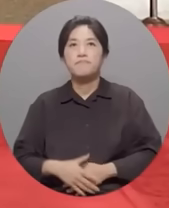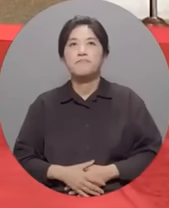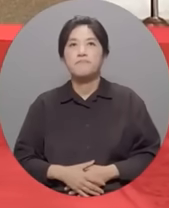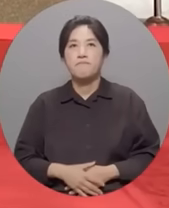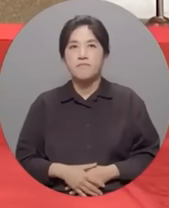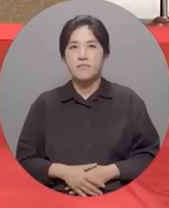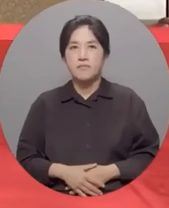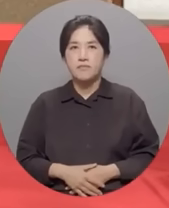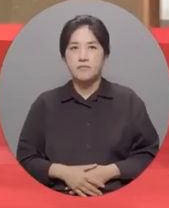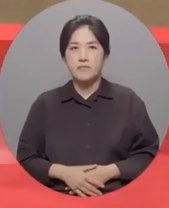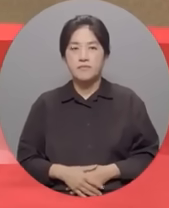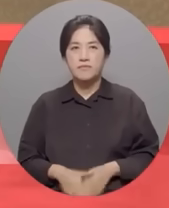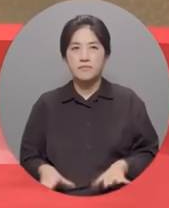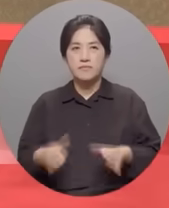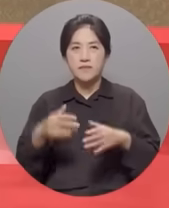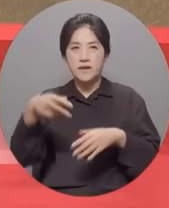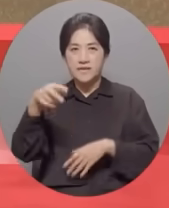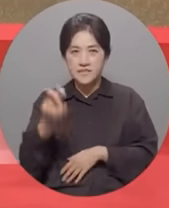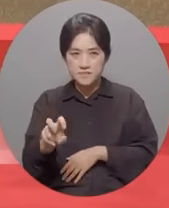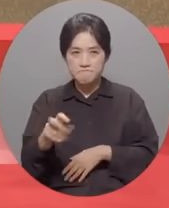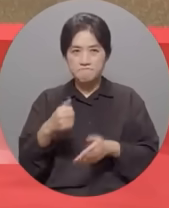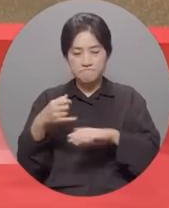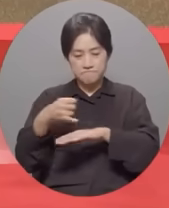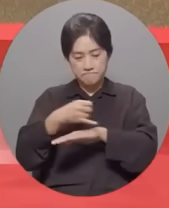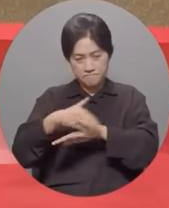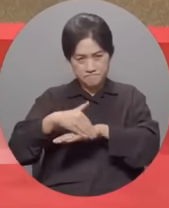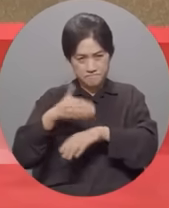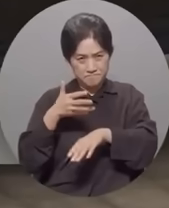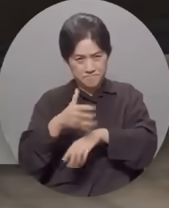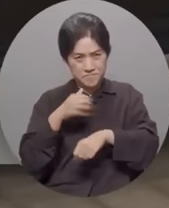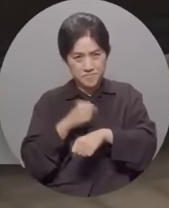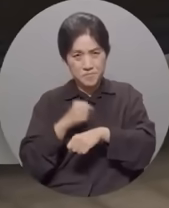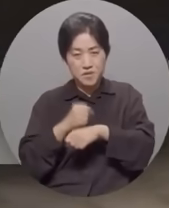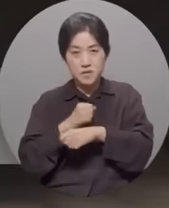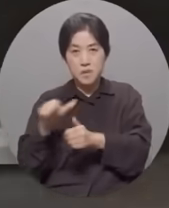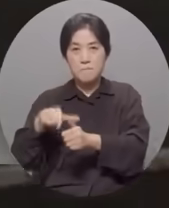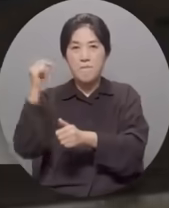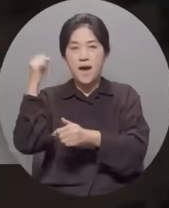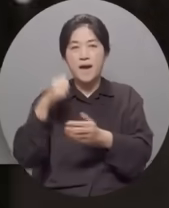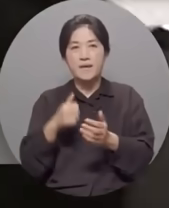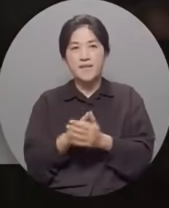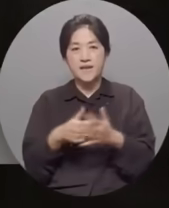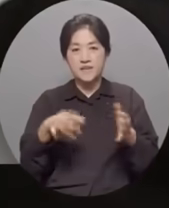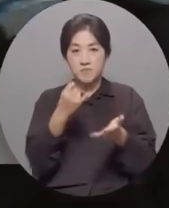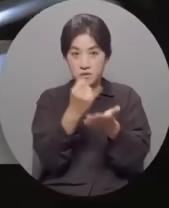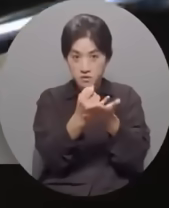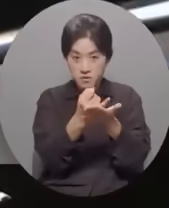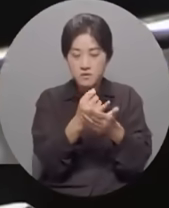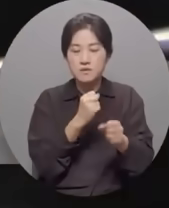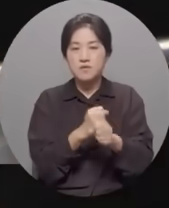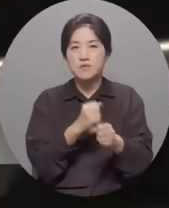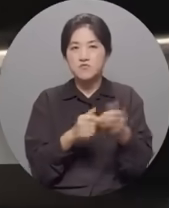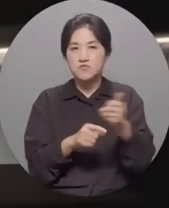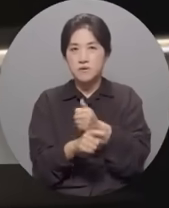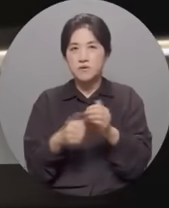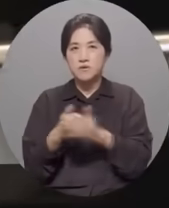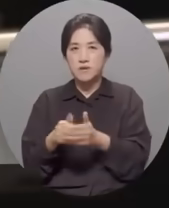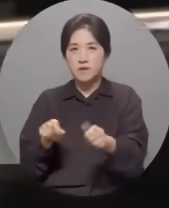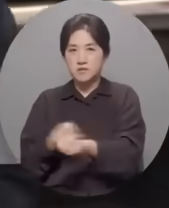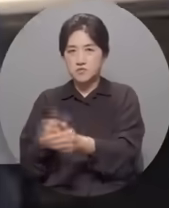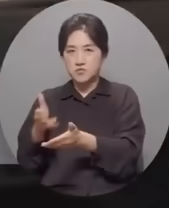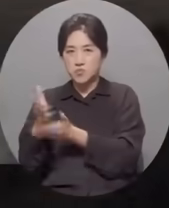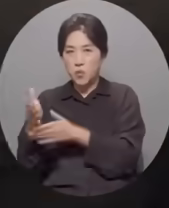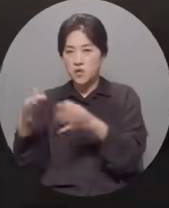이른바 기획통 심총장이 발탁된 건 김 여사 수사를 놓고 특수통 전임 이원석 총장과 대립각을